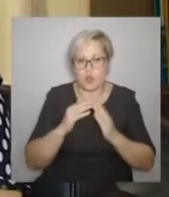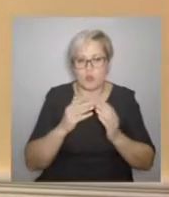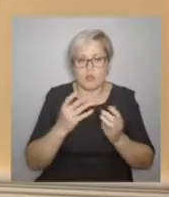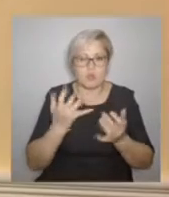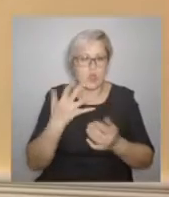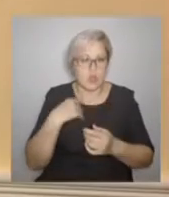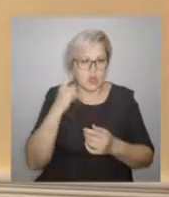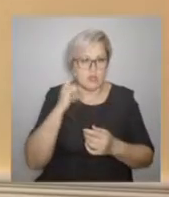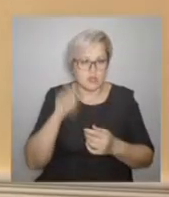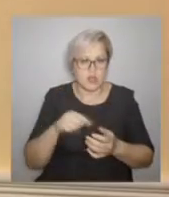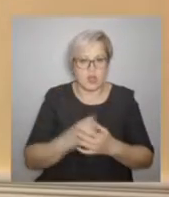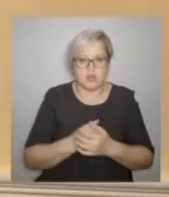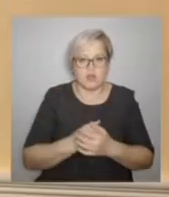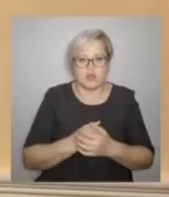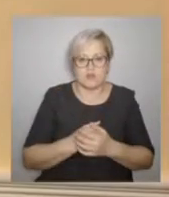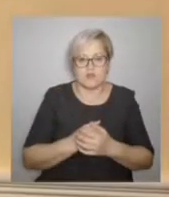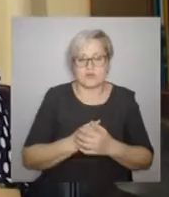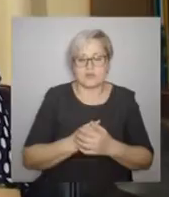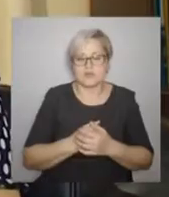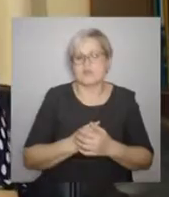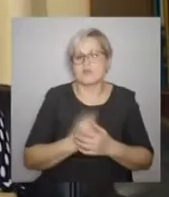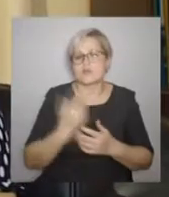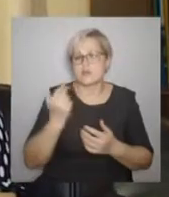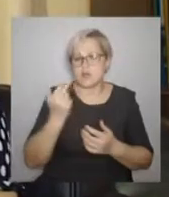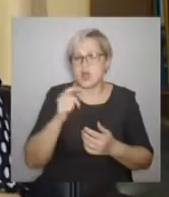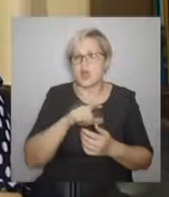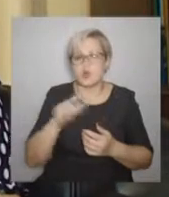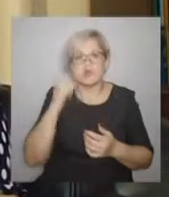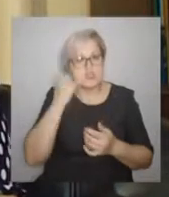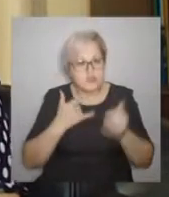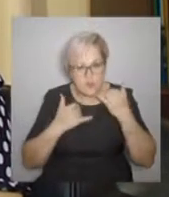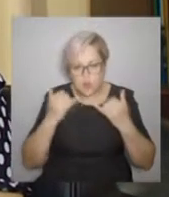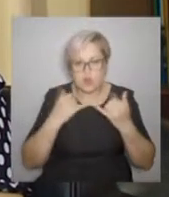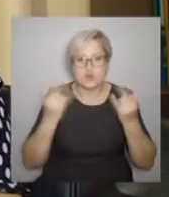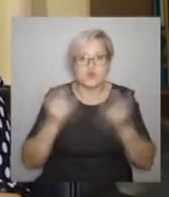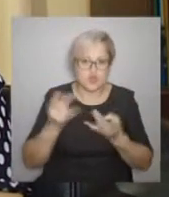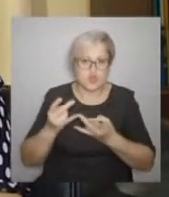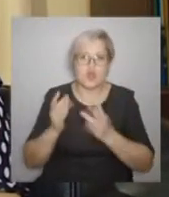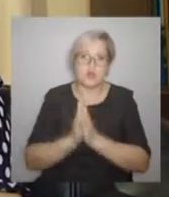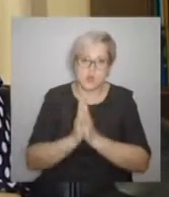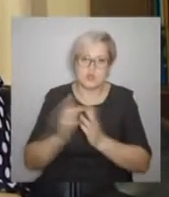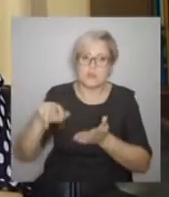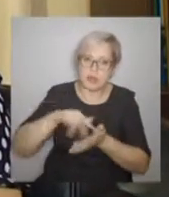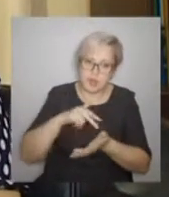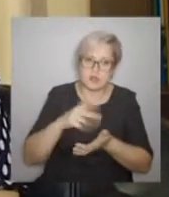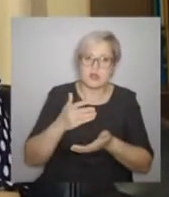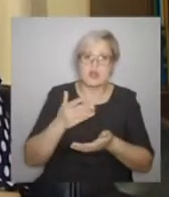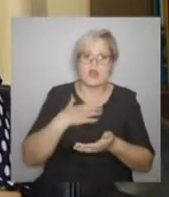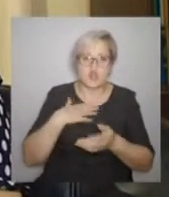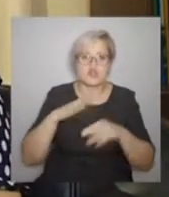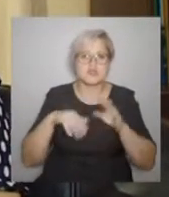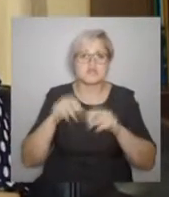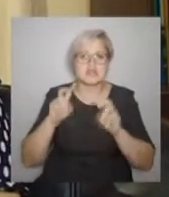каких-то своих заболеваний. Общение. Общение очень важно, очень много, да, говорят про то, что именно